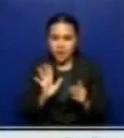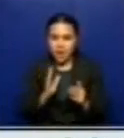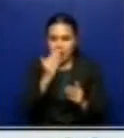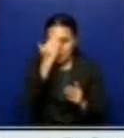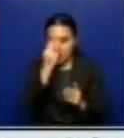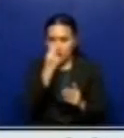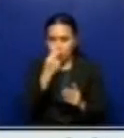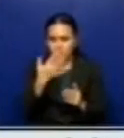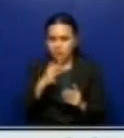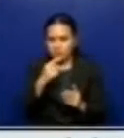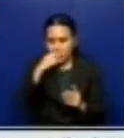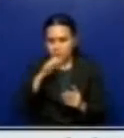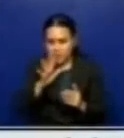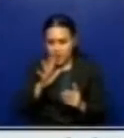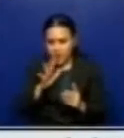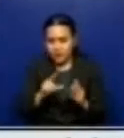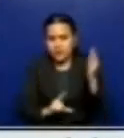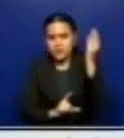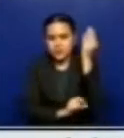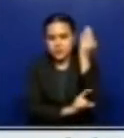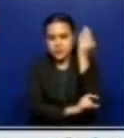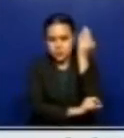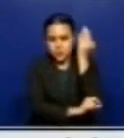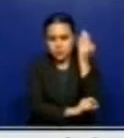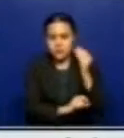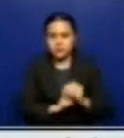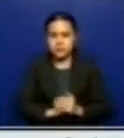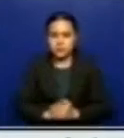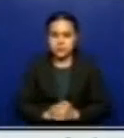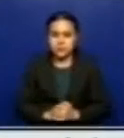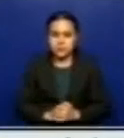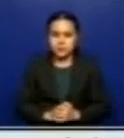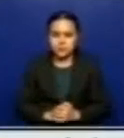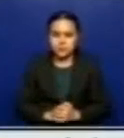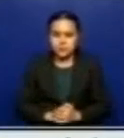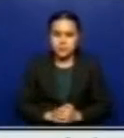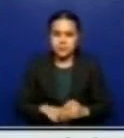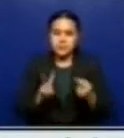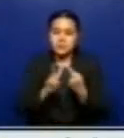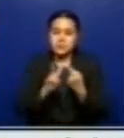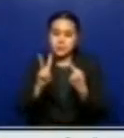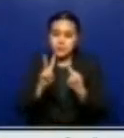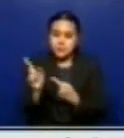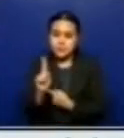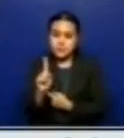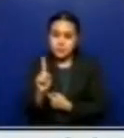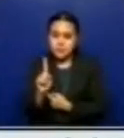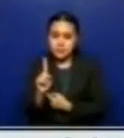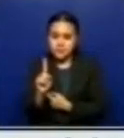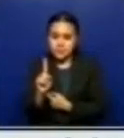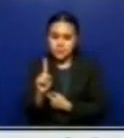วไม่ใช่คือประเทศสิงคโปร์ครับท่านประธานประเทศระดับ2คือประเทศไหนครับสวีเ